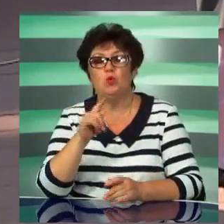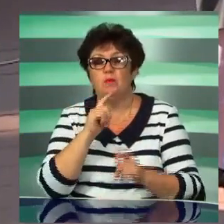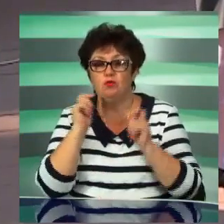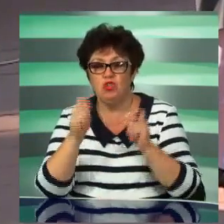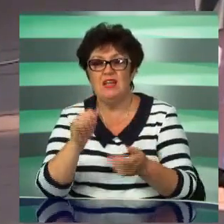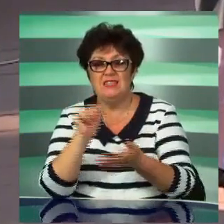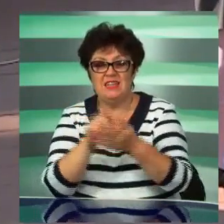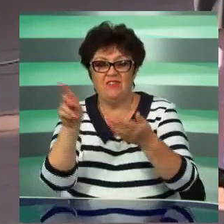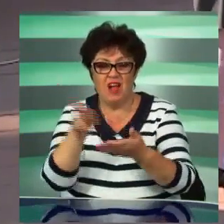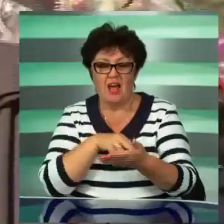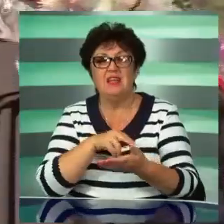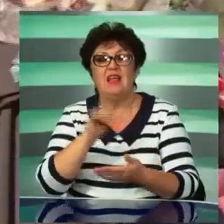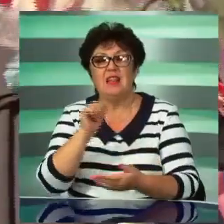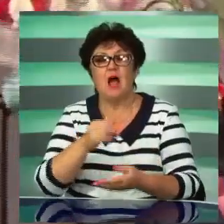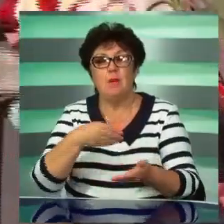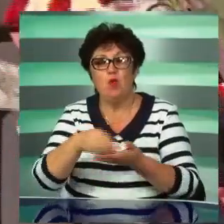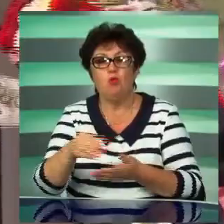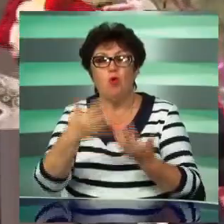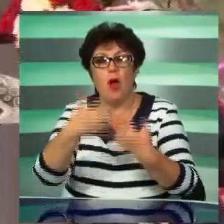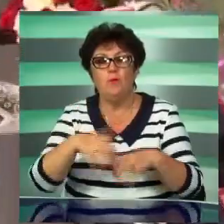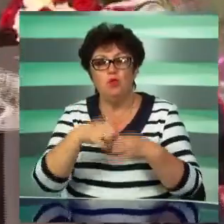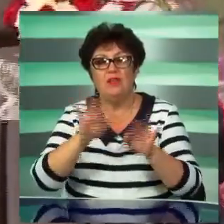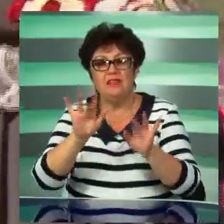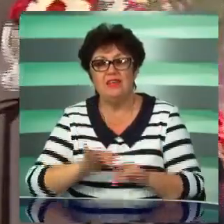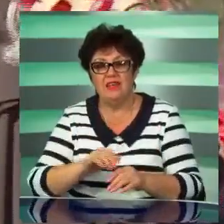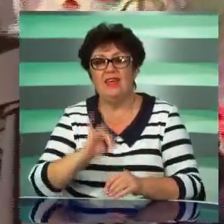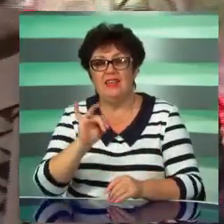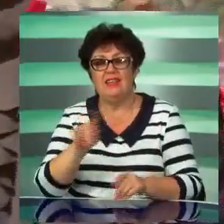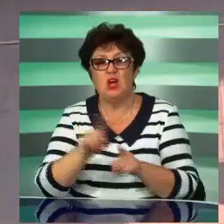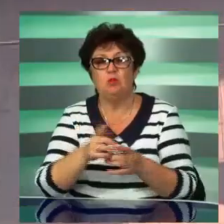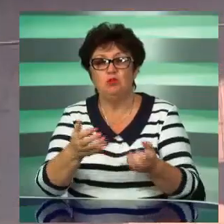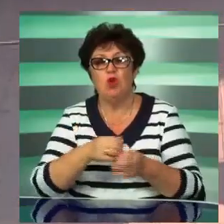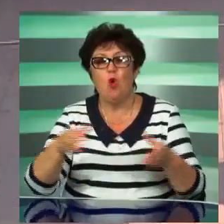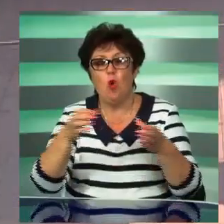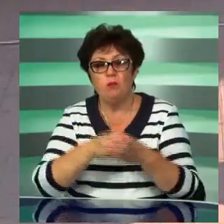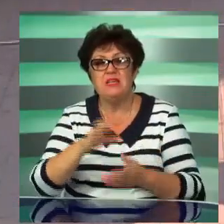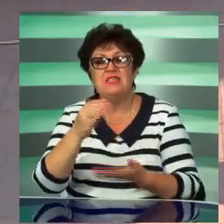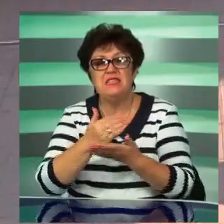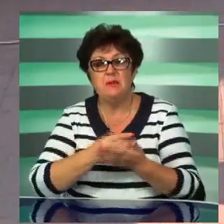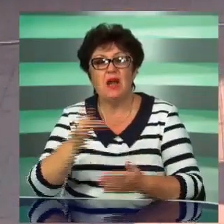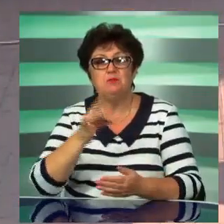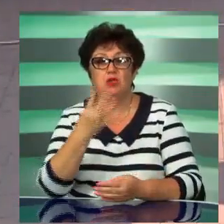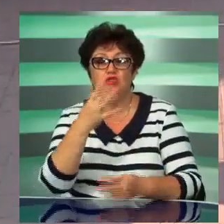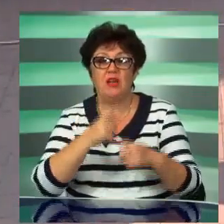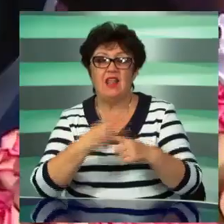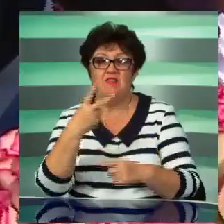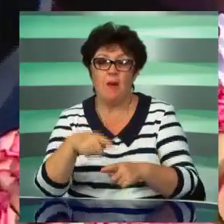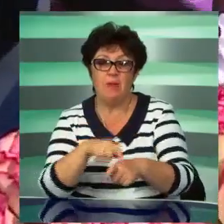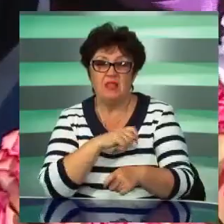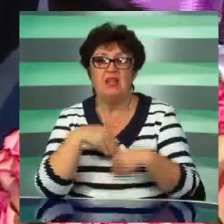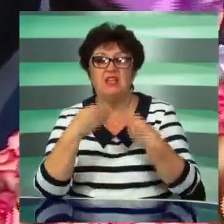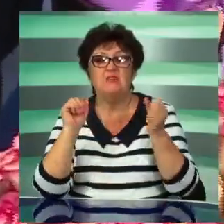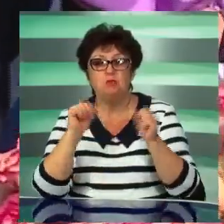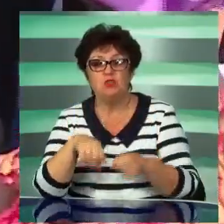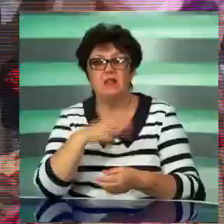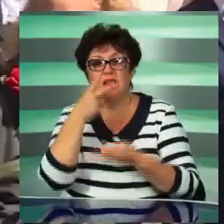на покупку компьютерной техники. Также лицей получил уникальный интерактивный комплекс. Плазменная система размером 4 на 2 метра даст